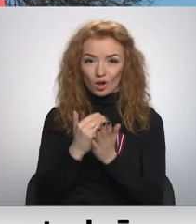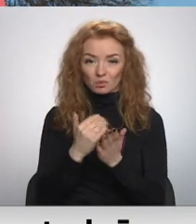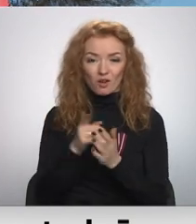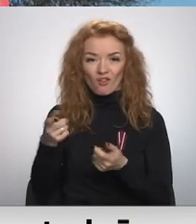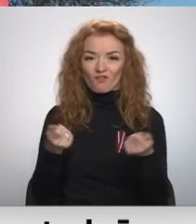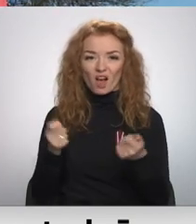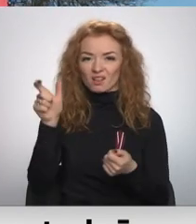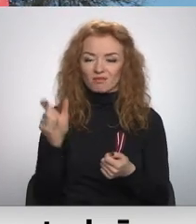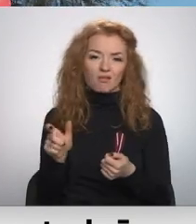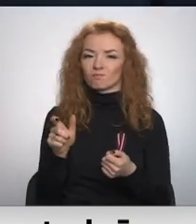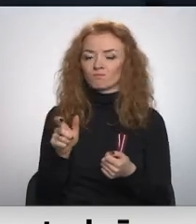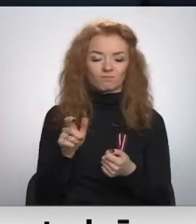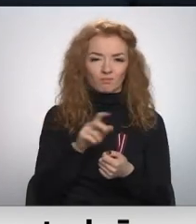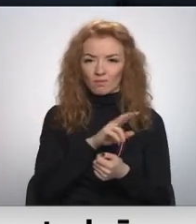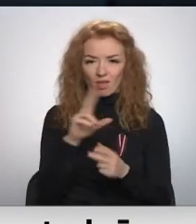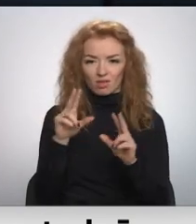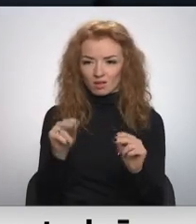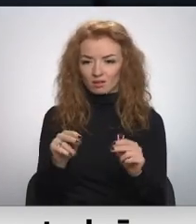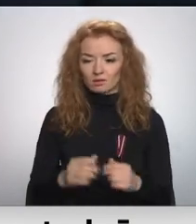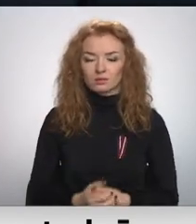Slavu nepārliecina.